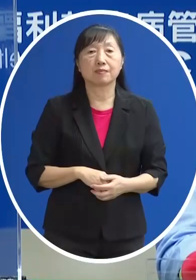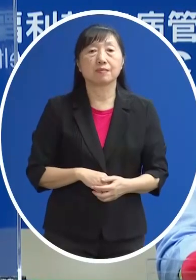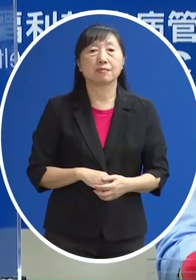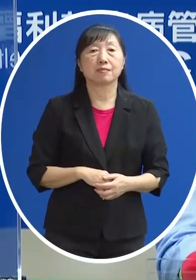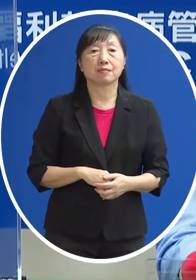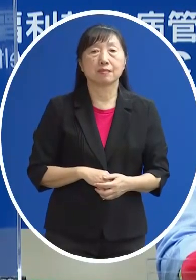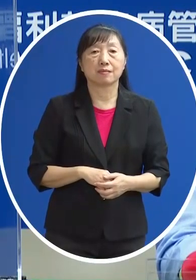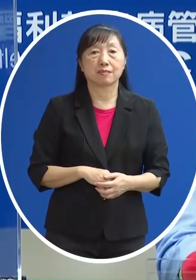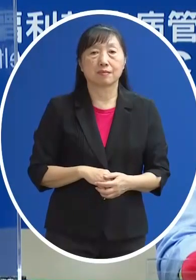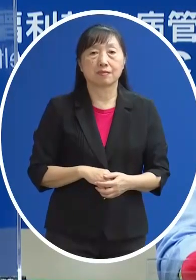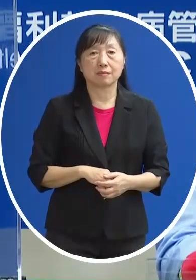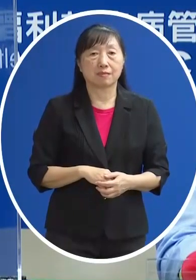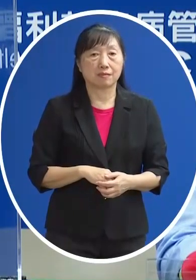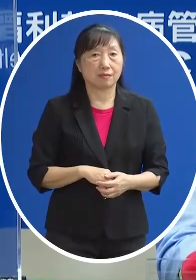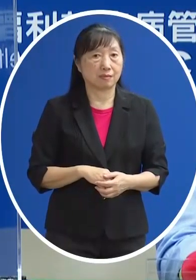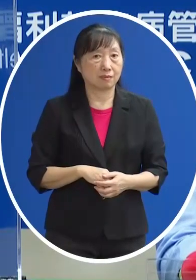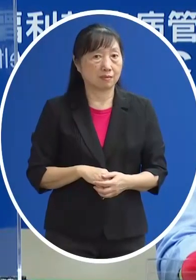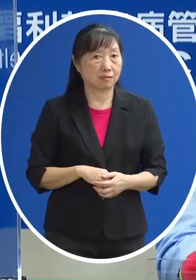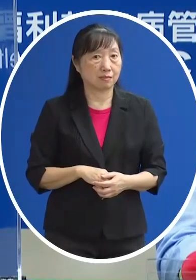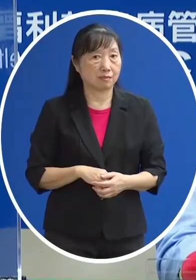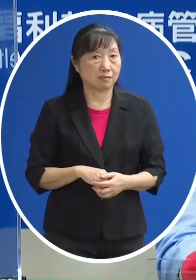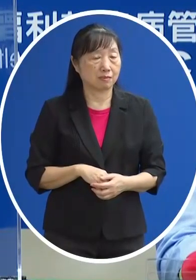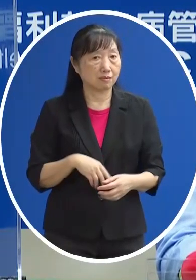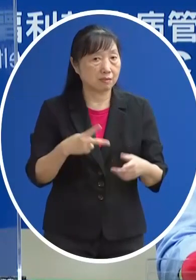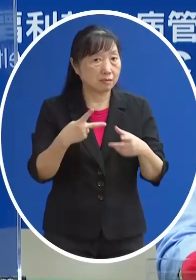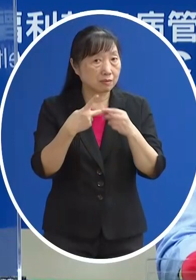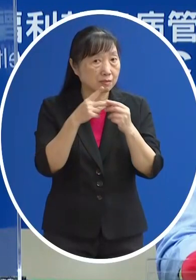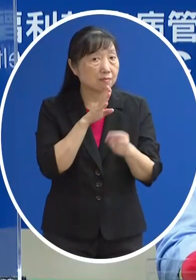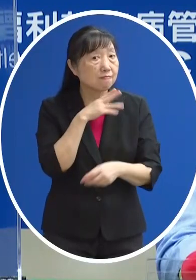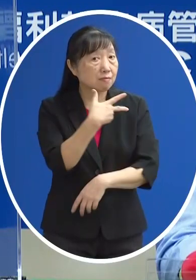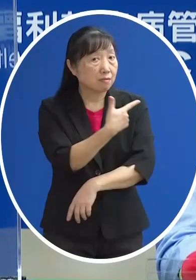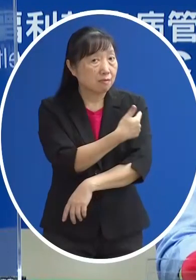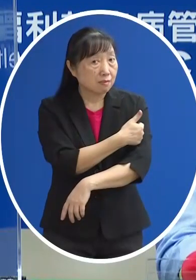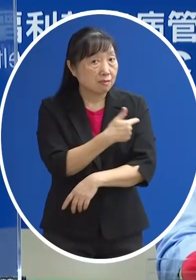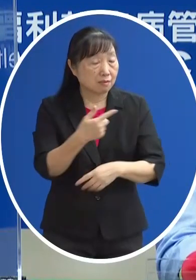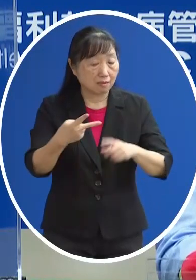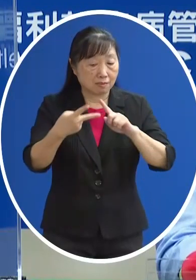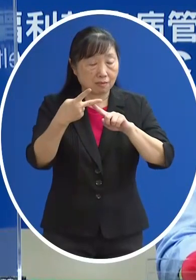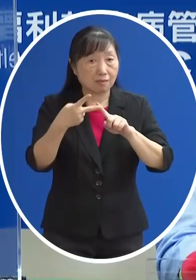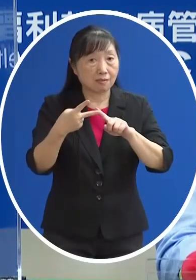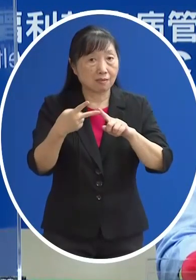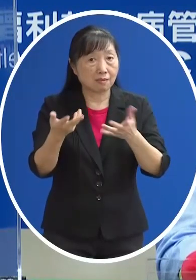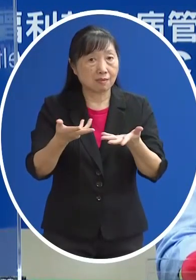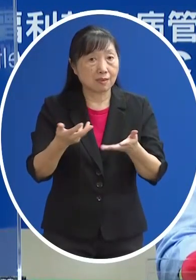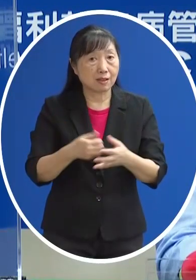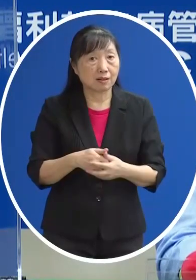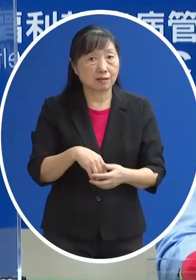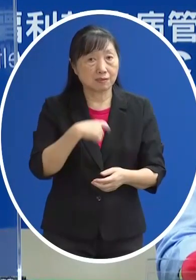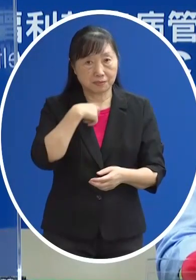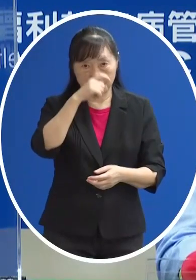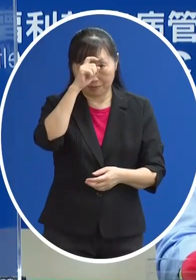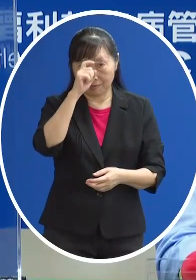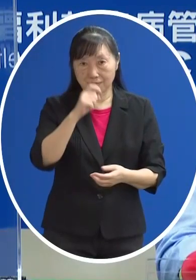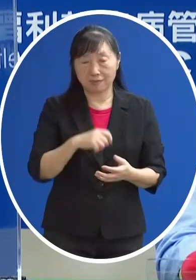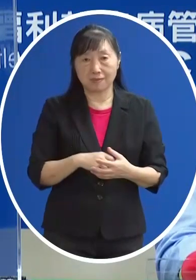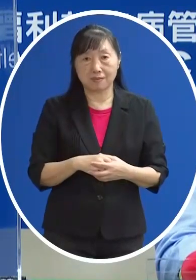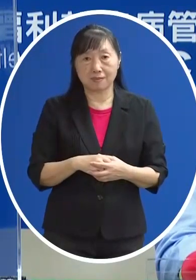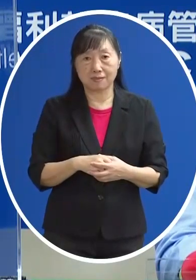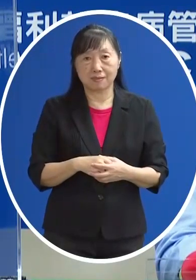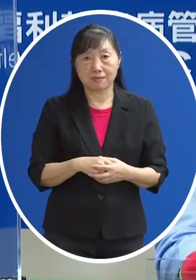是在第二季，哦，第二季我们当然希望哈能够